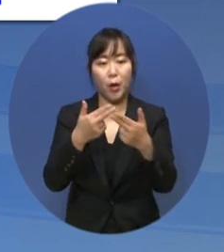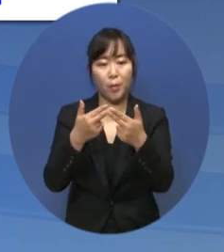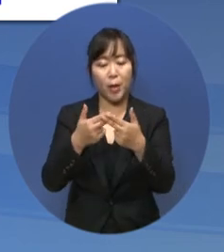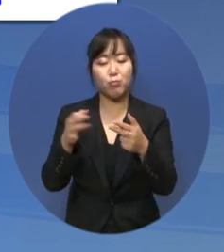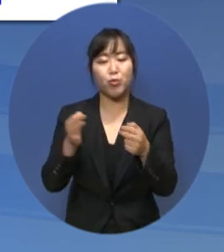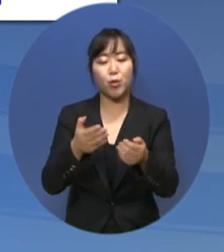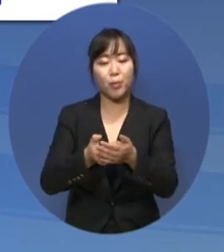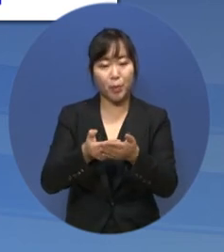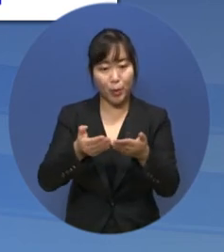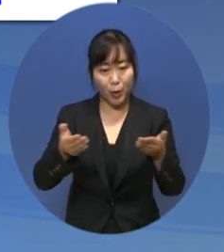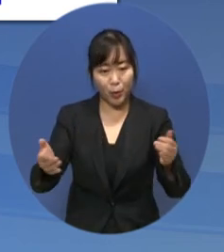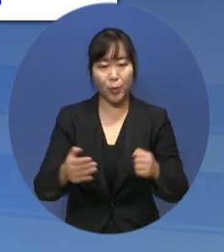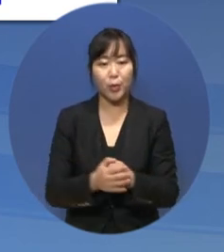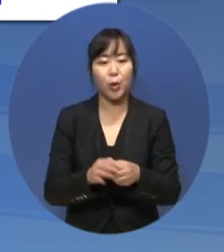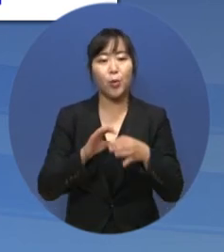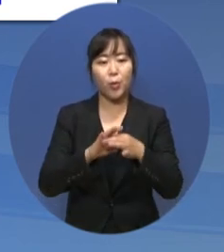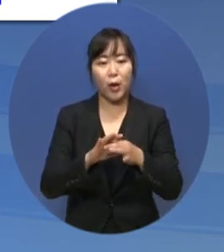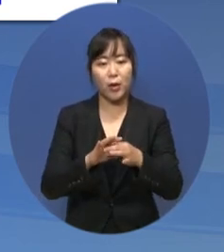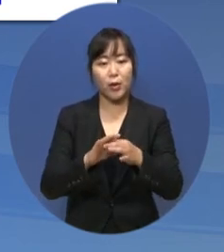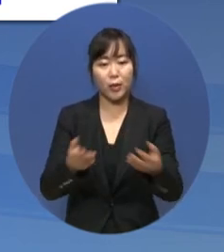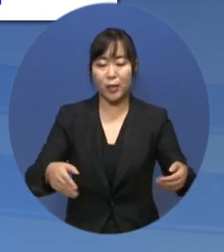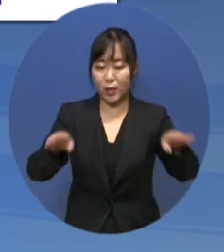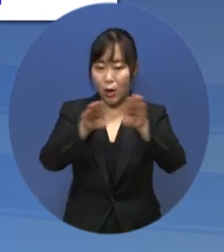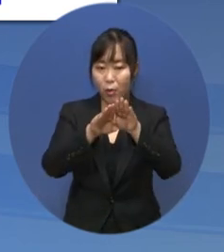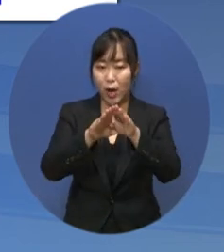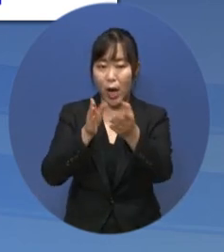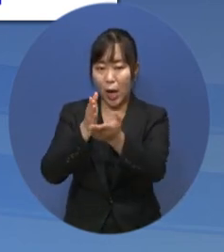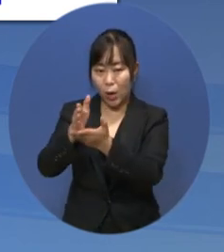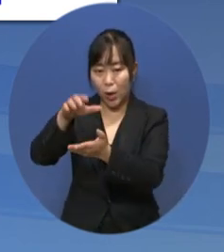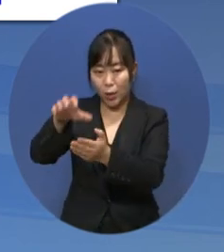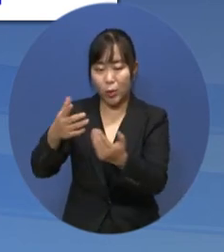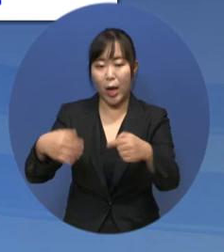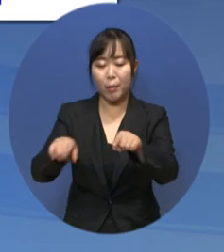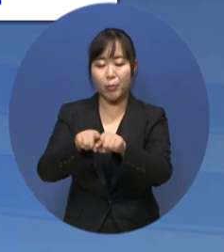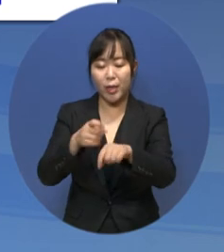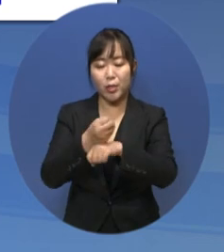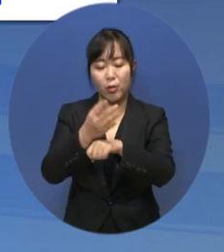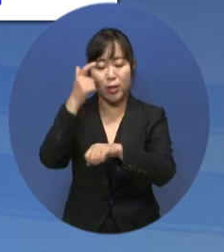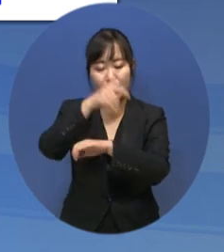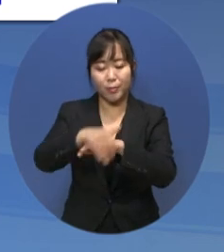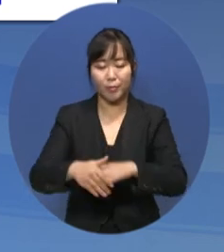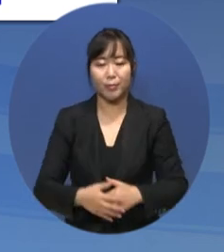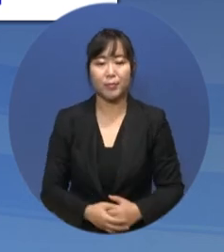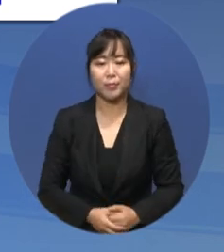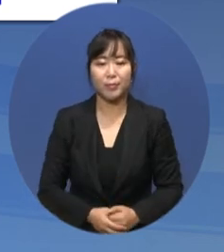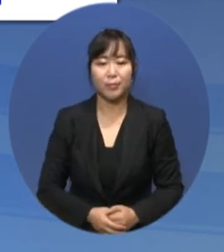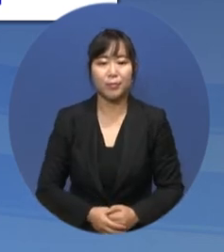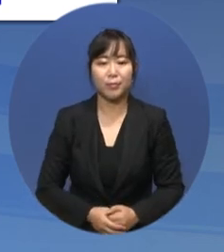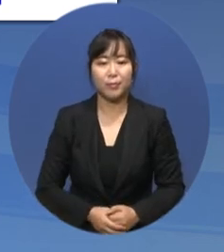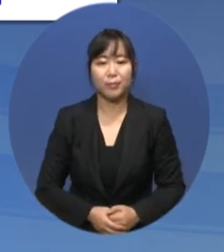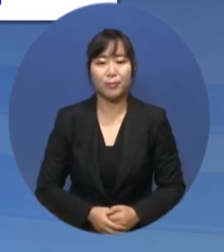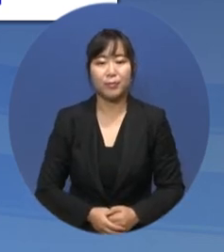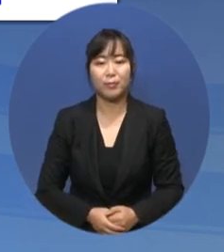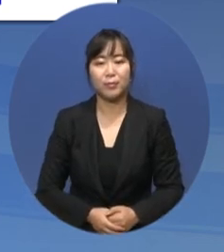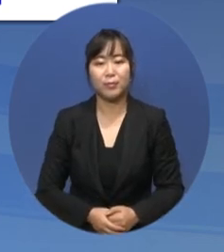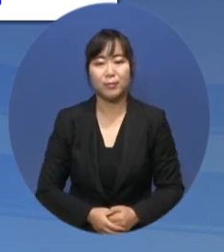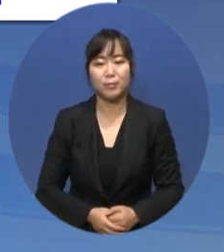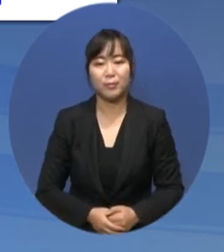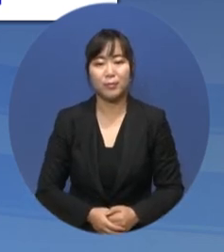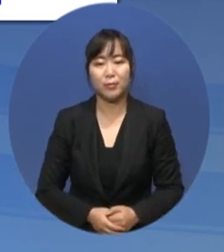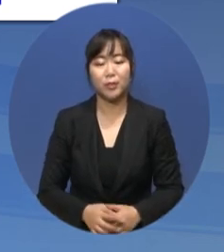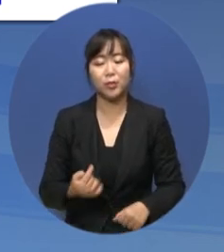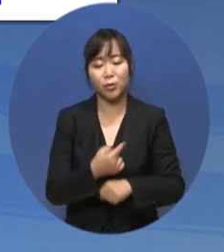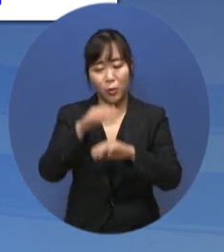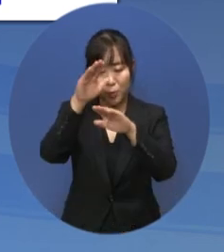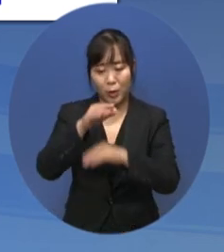무료로 배포되며 관련 유관 기관과 학과에도 함께 전달할 예정입니다. 이